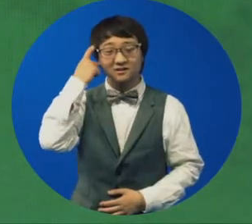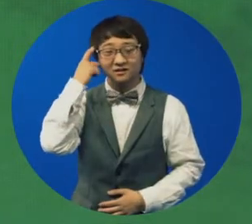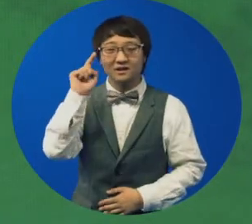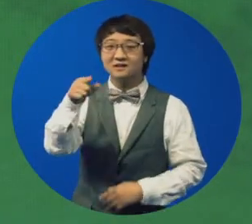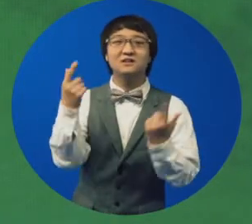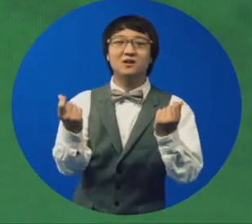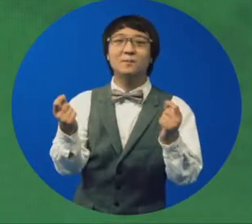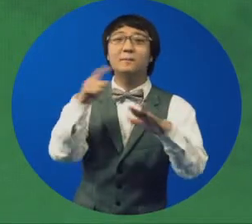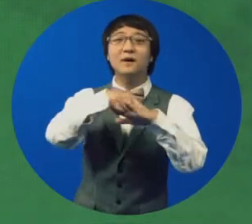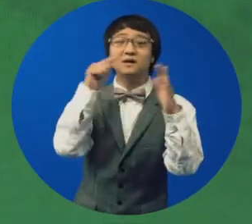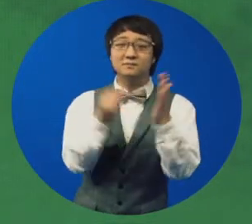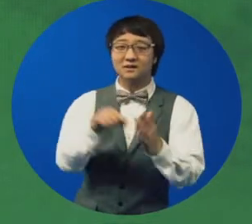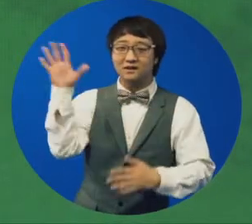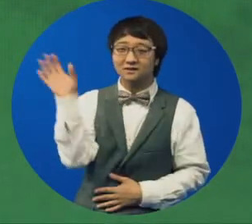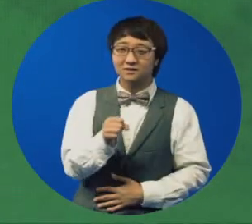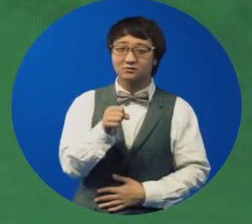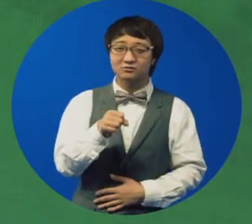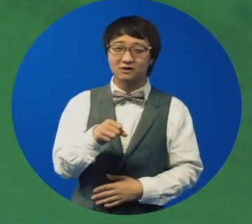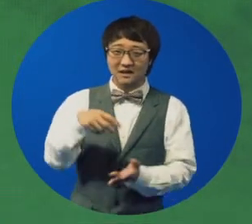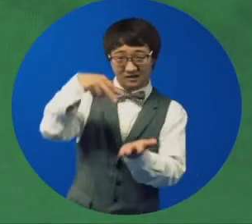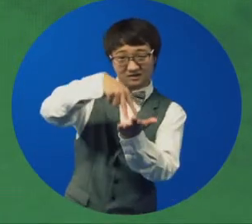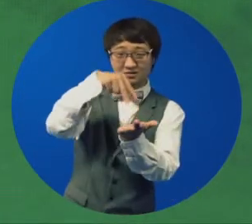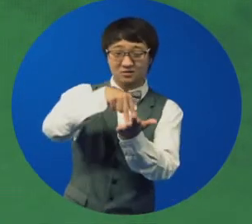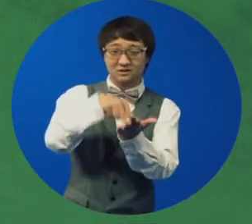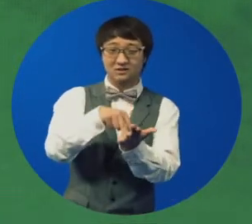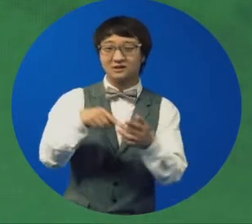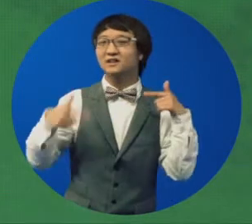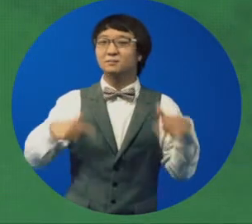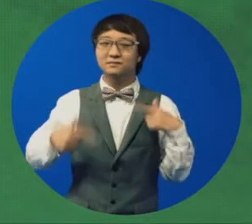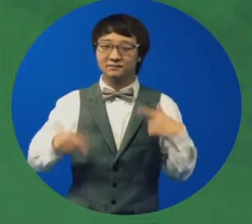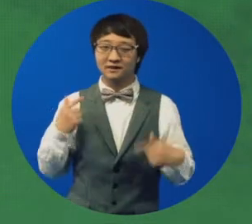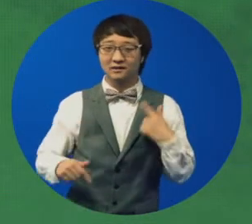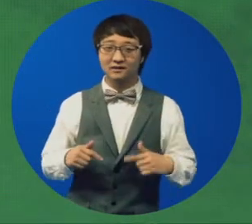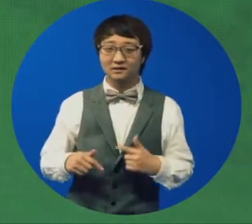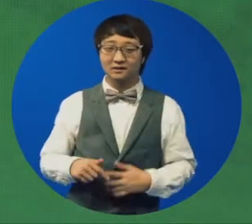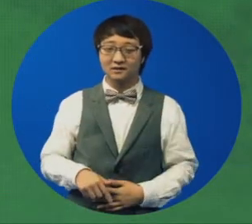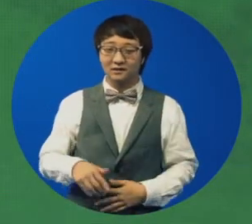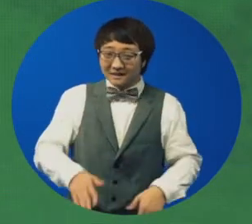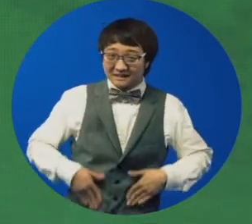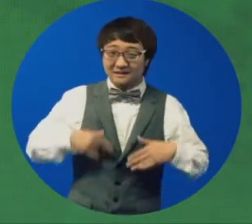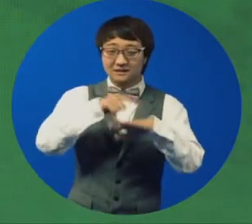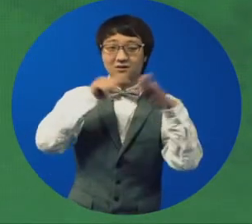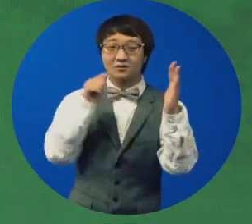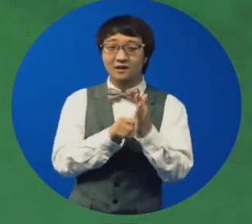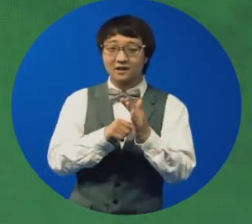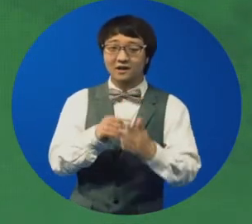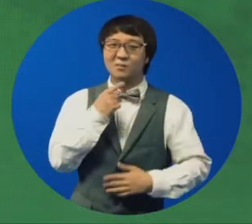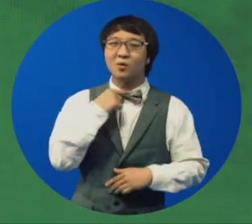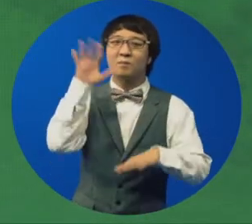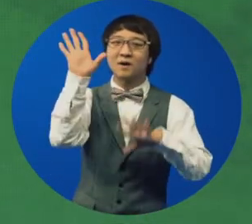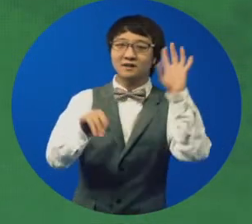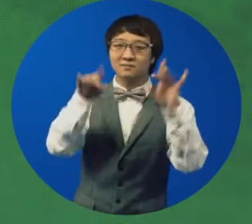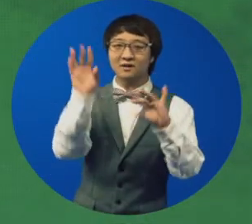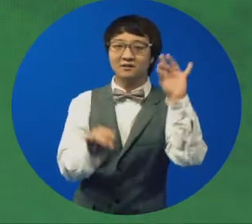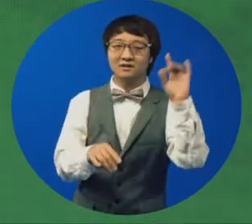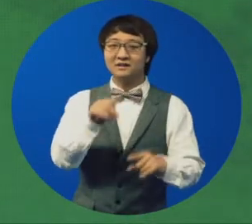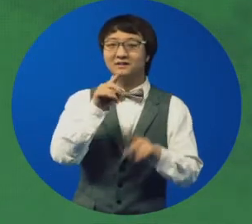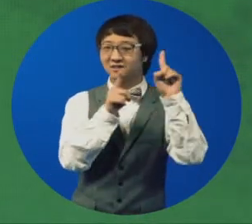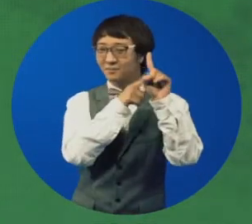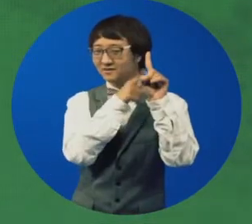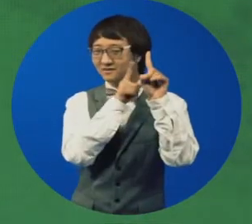가지고 오늘 이 강단에 쓴 것이 저에게는 굉장히 큰 기쁨입니다. 우리가 인정에 목마르면요, 첫 번째, 평범하게